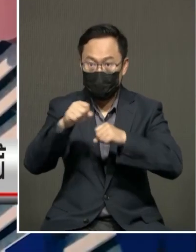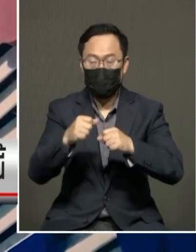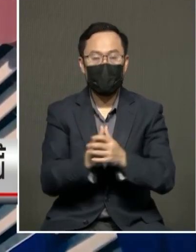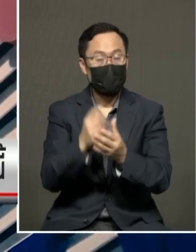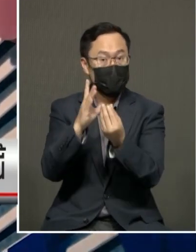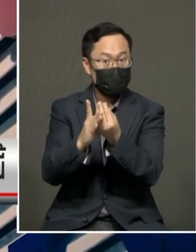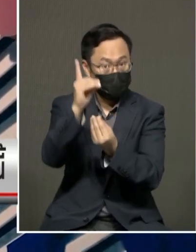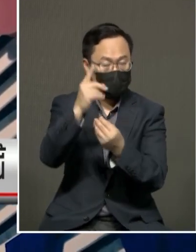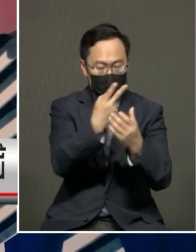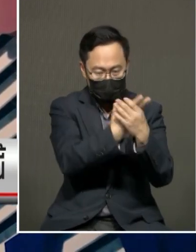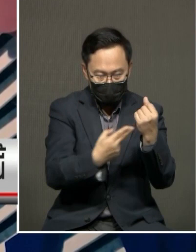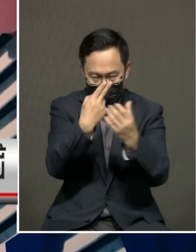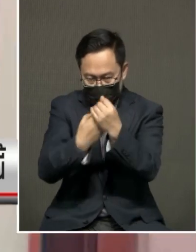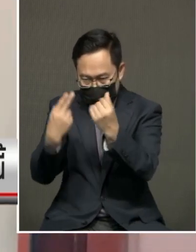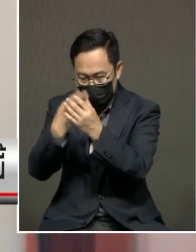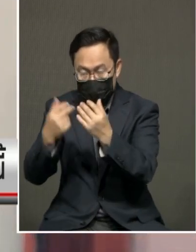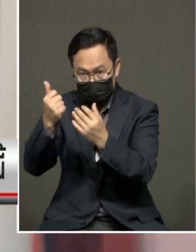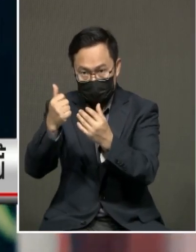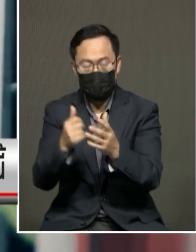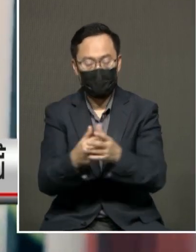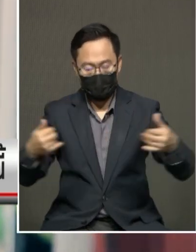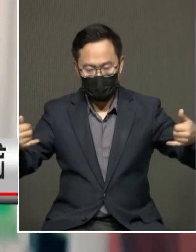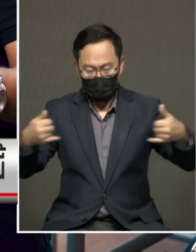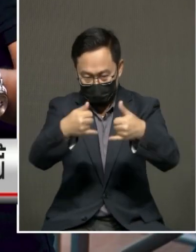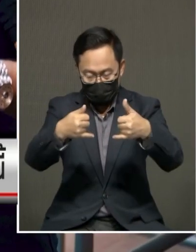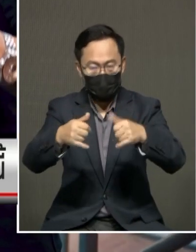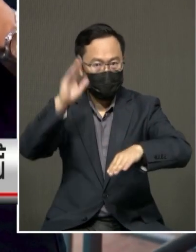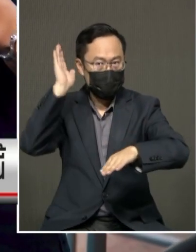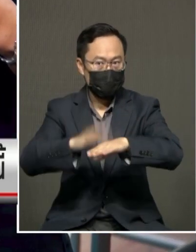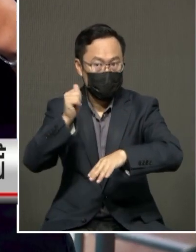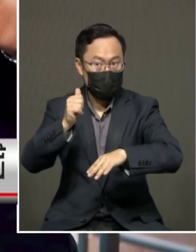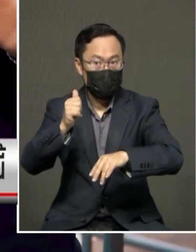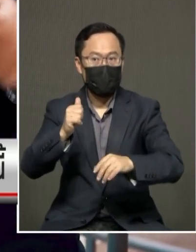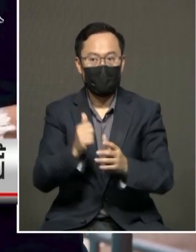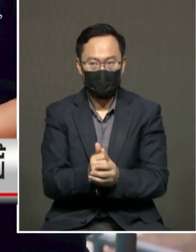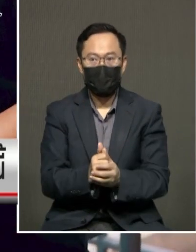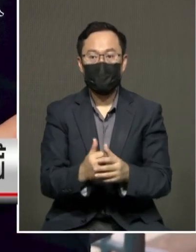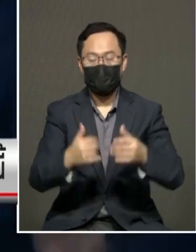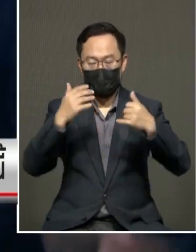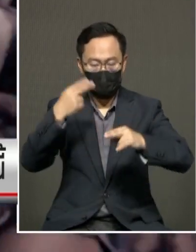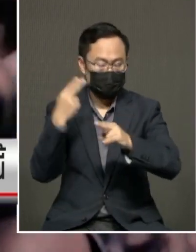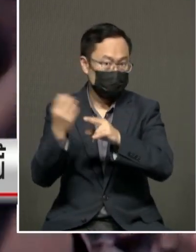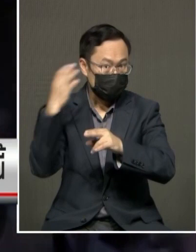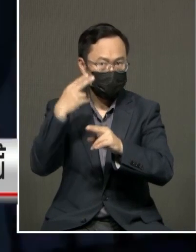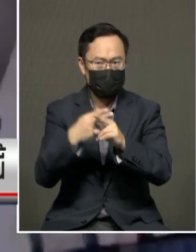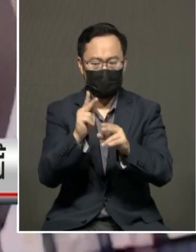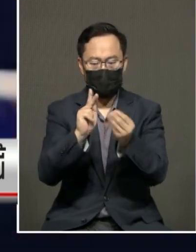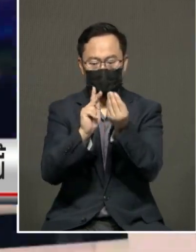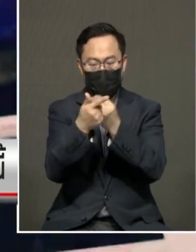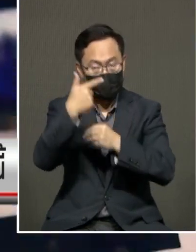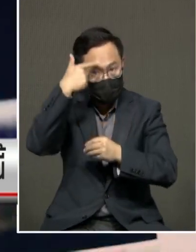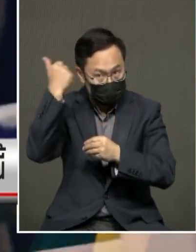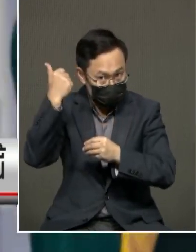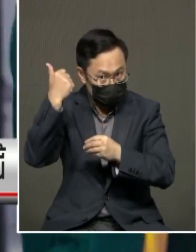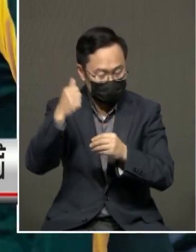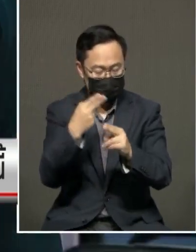ารอค่ะคู่เอกเป็นการโคจรมาพบกันระหว่าง2ยอดนักมวยอย่างกุหลาบดำสจเปียกอุทัยค่ะเจ